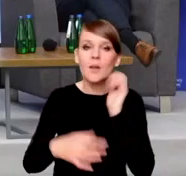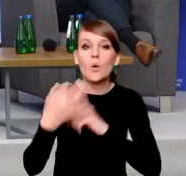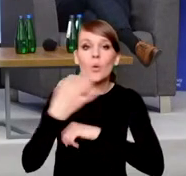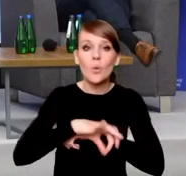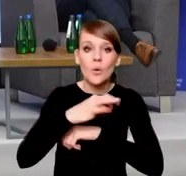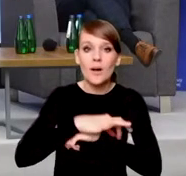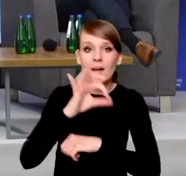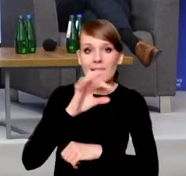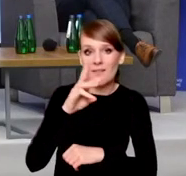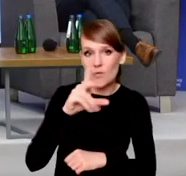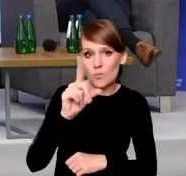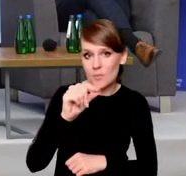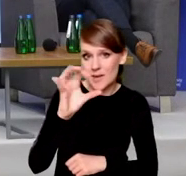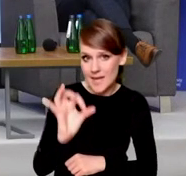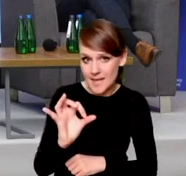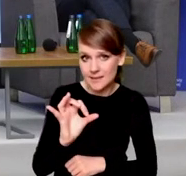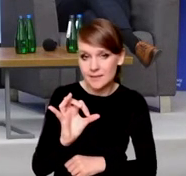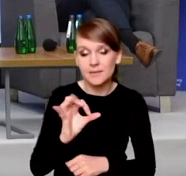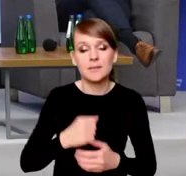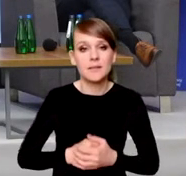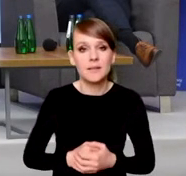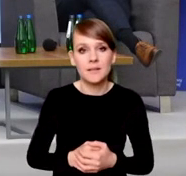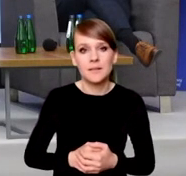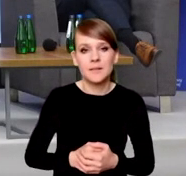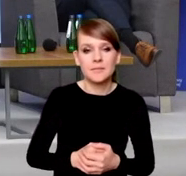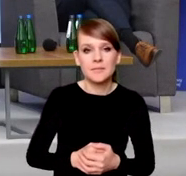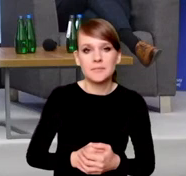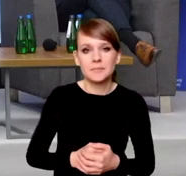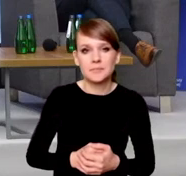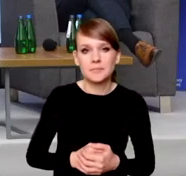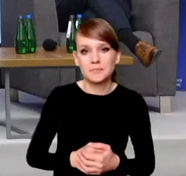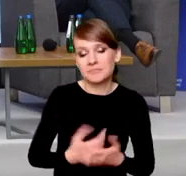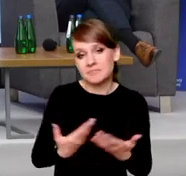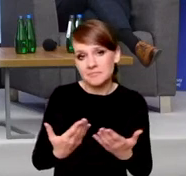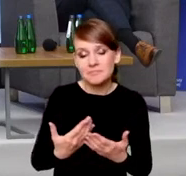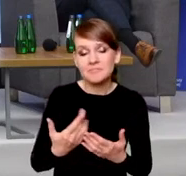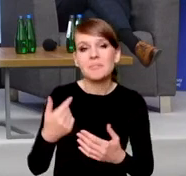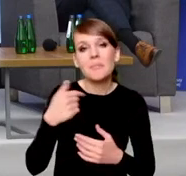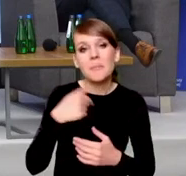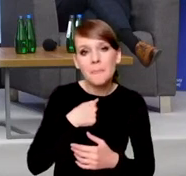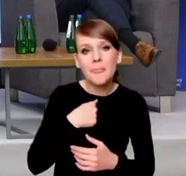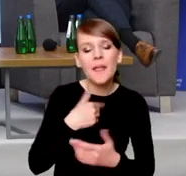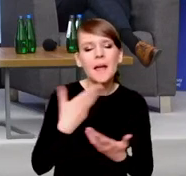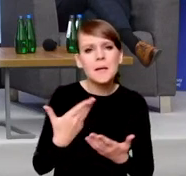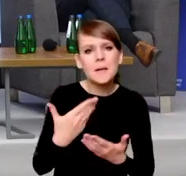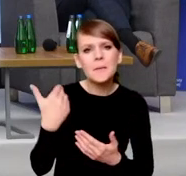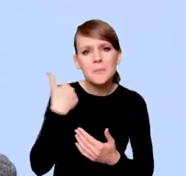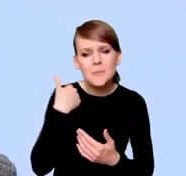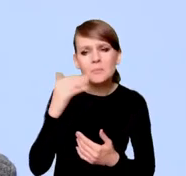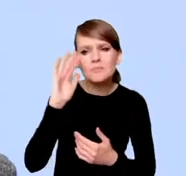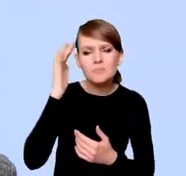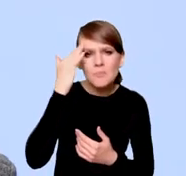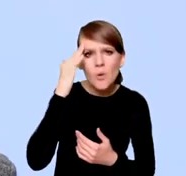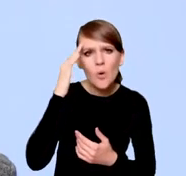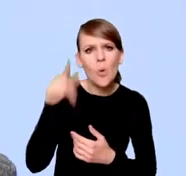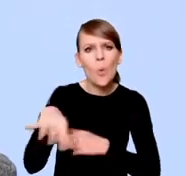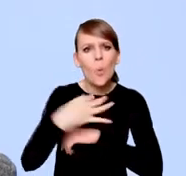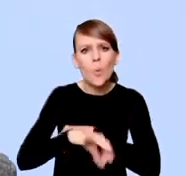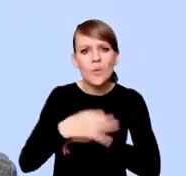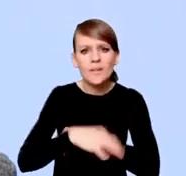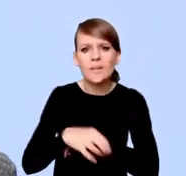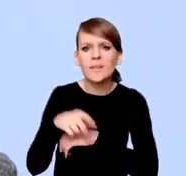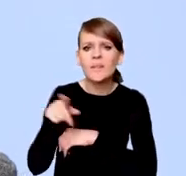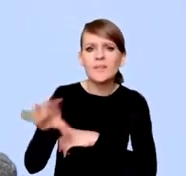przynajmniej dla mnie, poznając działalność Uniwersytetu i poznając obecnego rektora